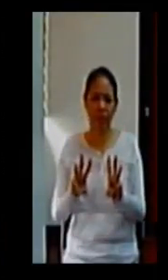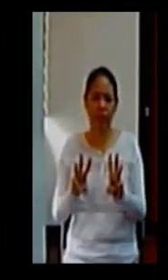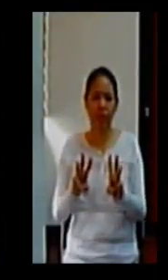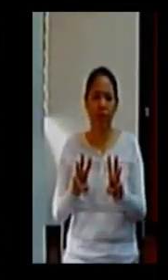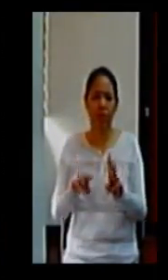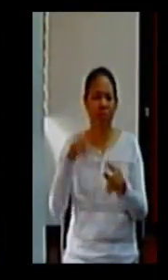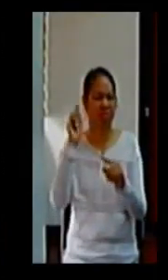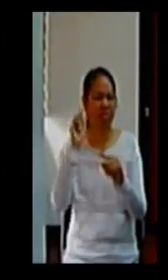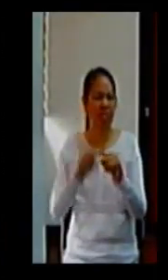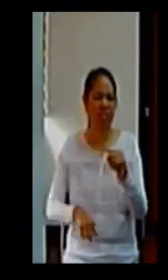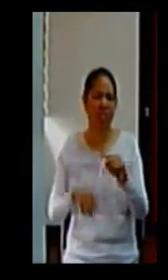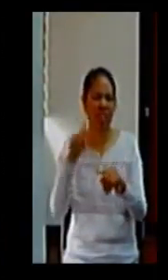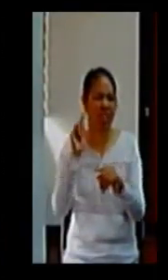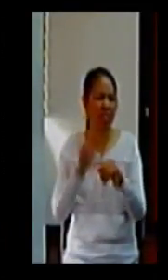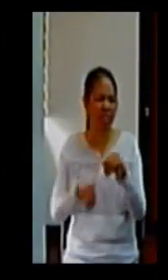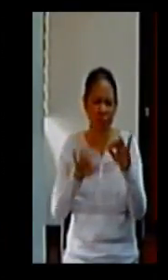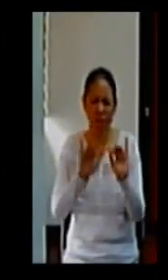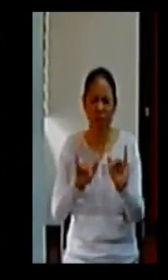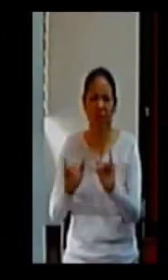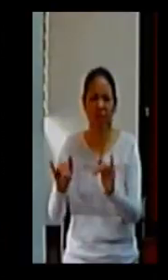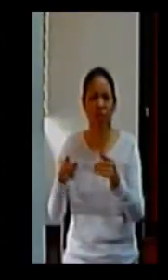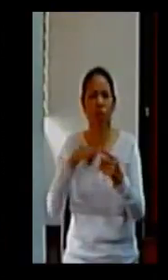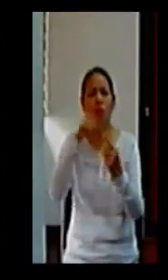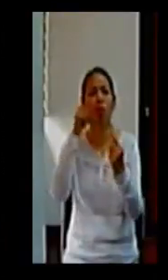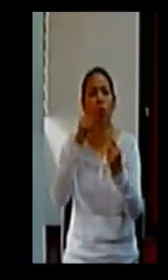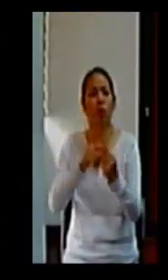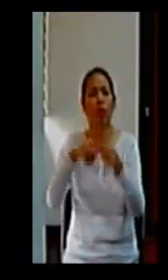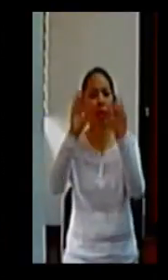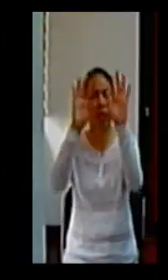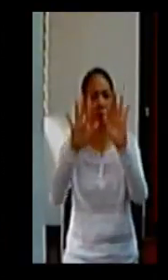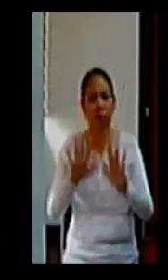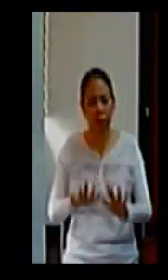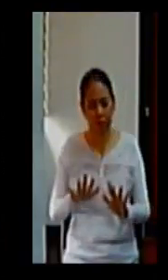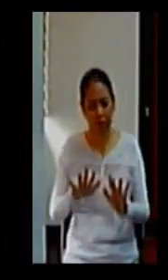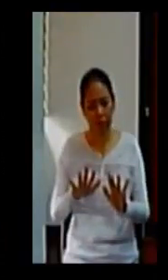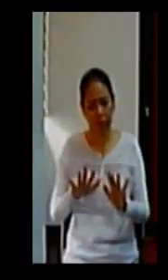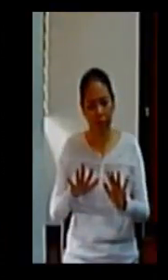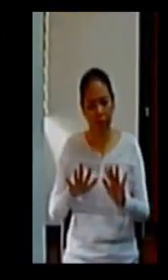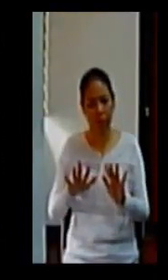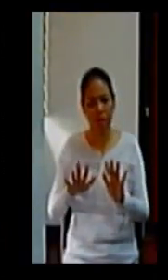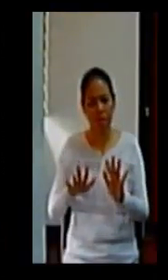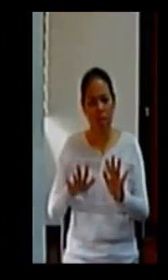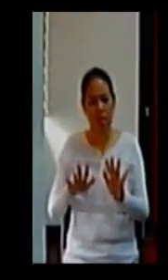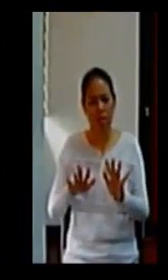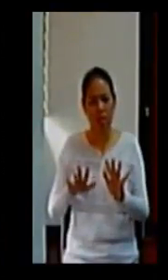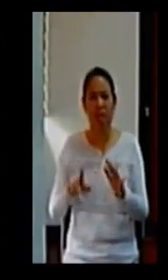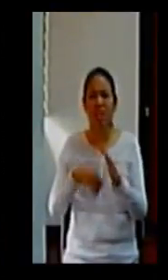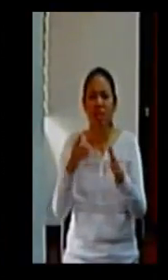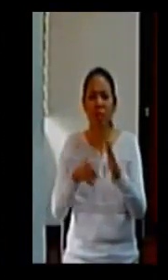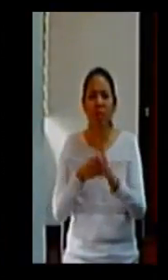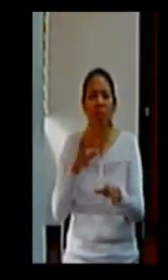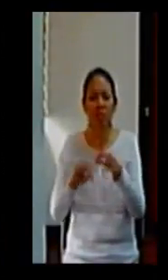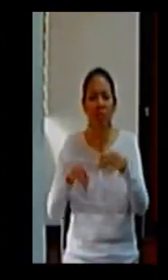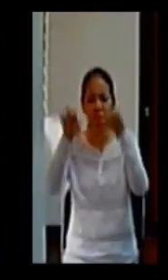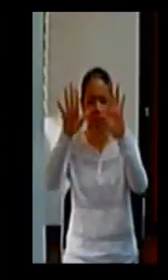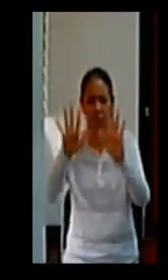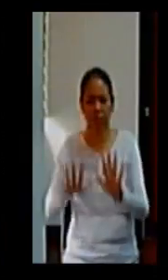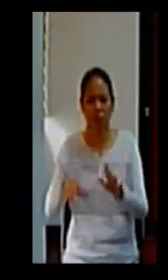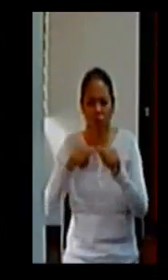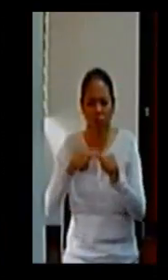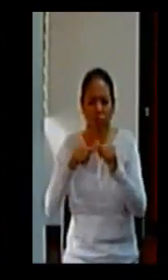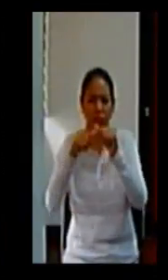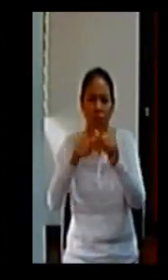Hindi mo na matantya kung kailan talaga uulan sa amin. Na pag-uulan pa dire-diretso at minsan ay